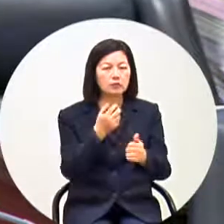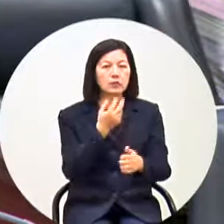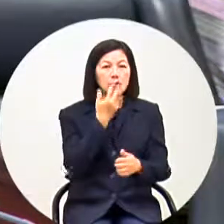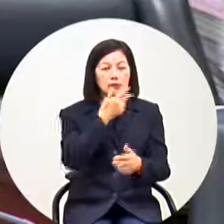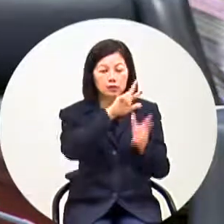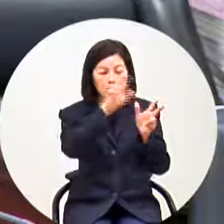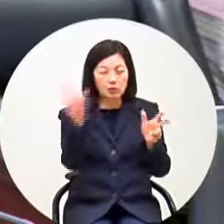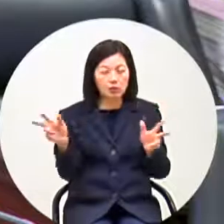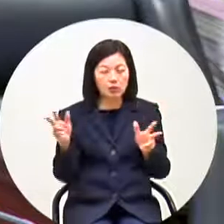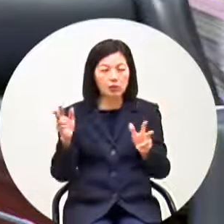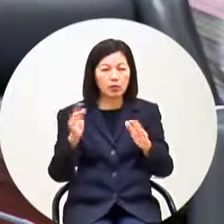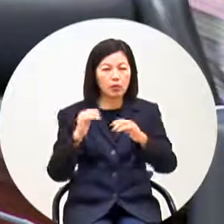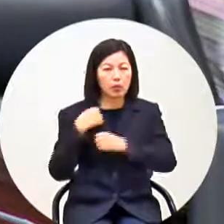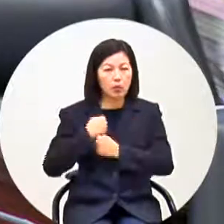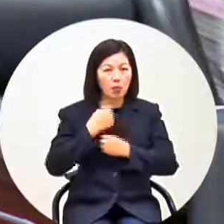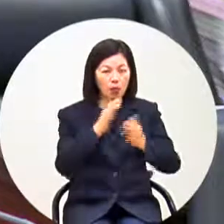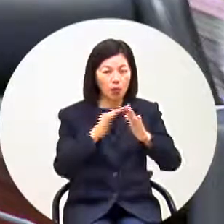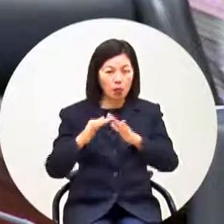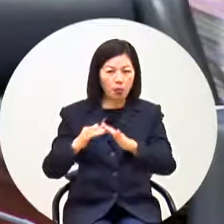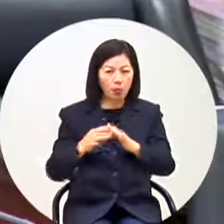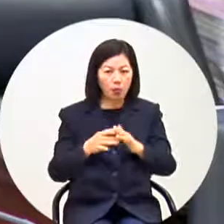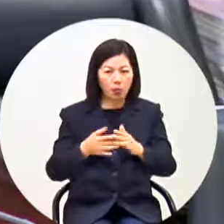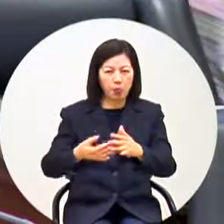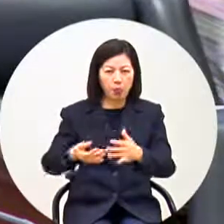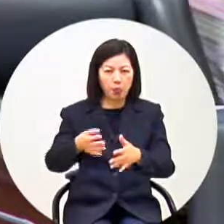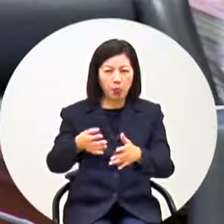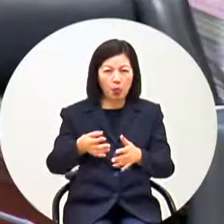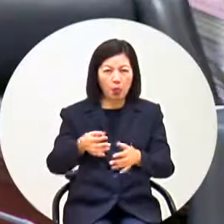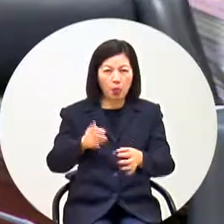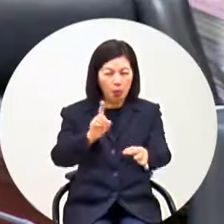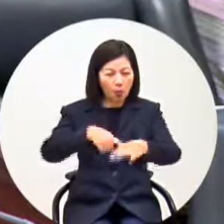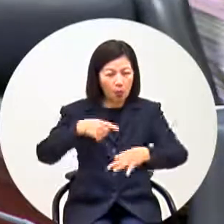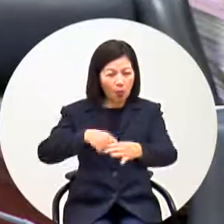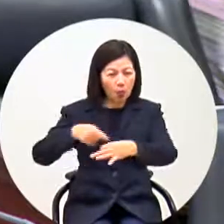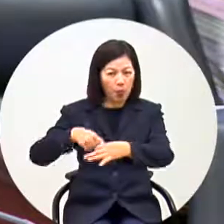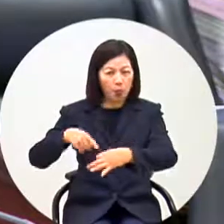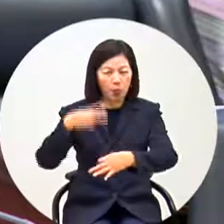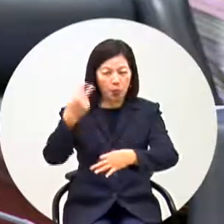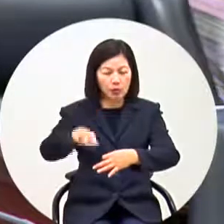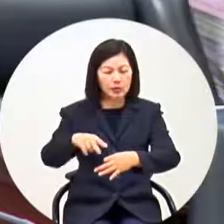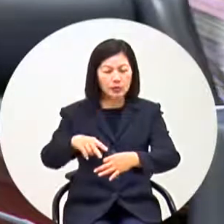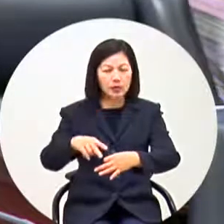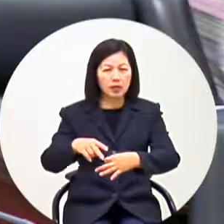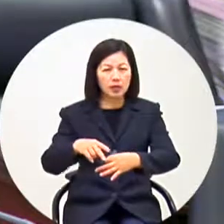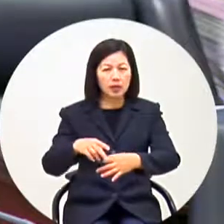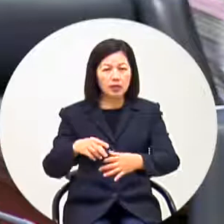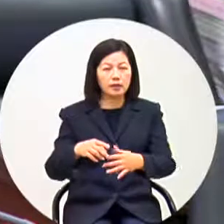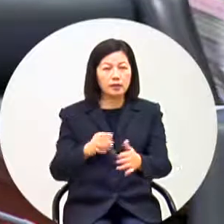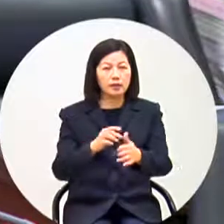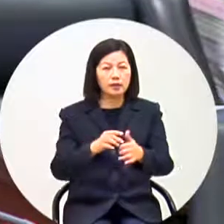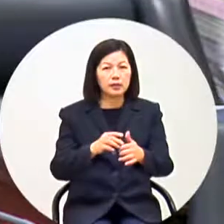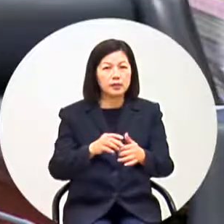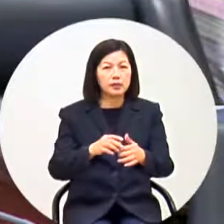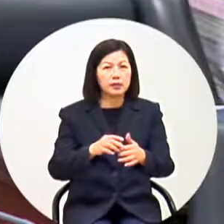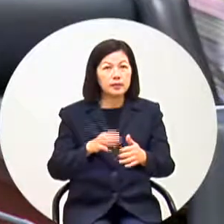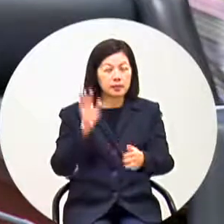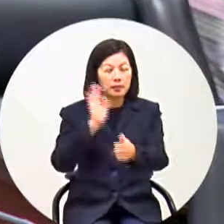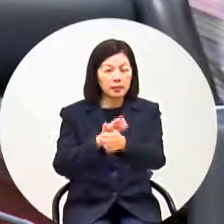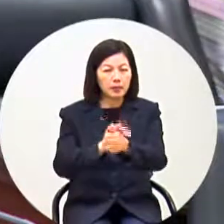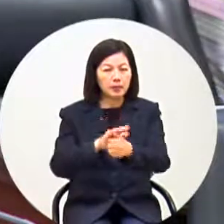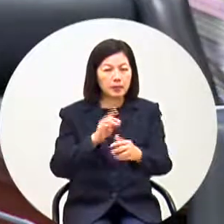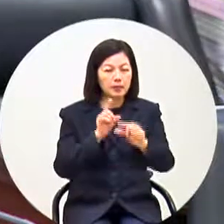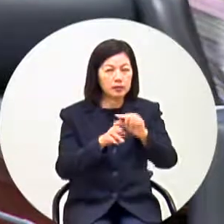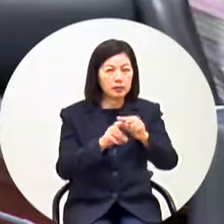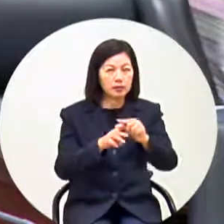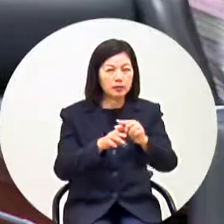引好上百万个旅客来造访，带动我们台中市政府、哦。那么多的观光财